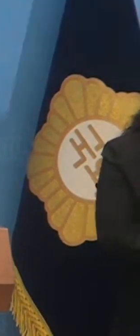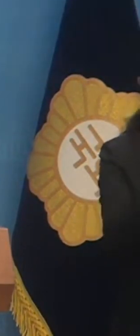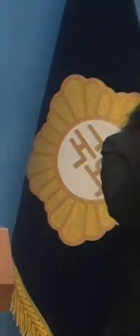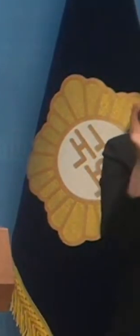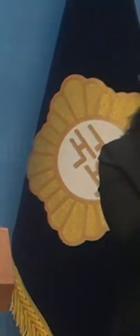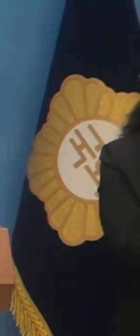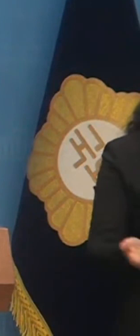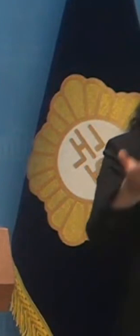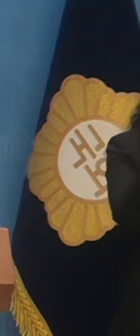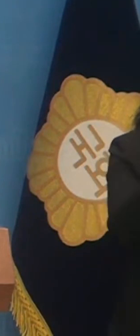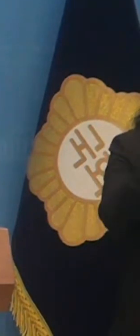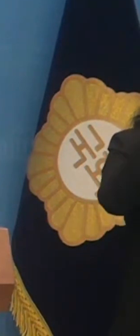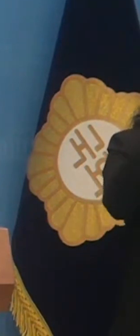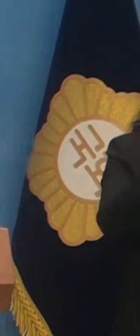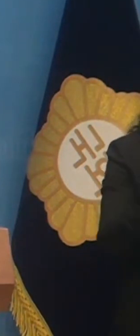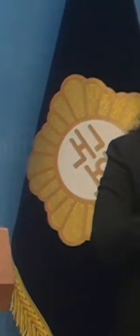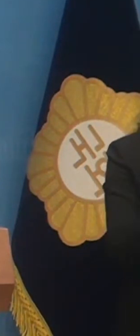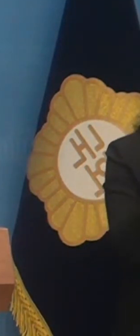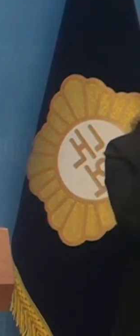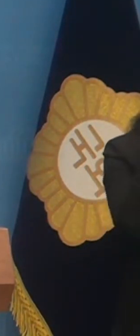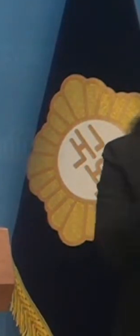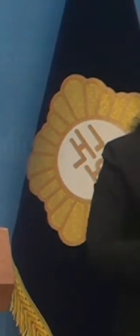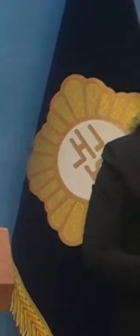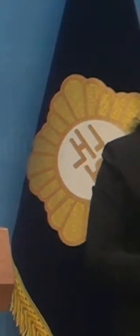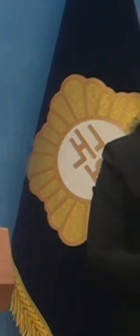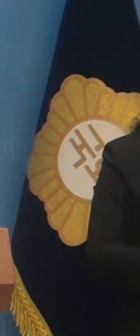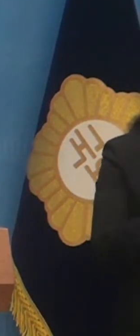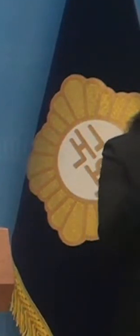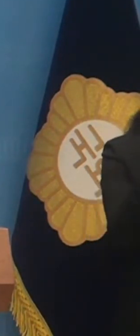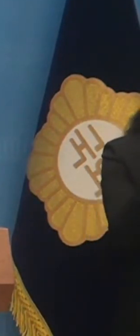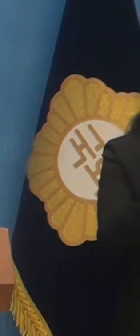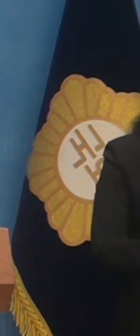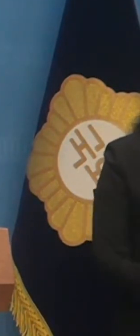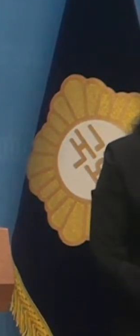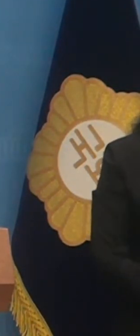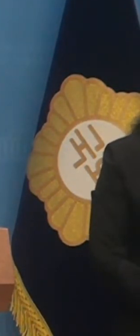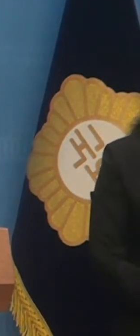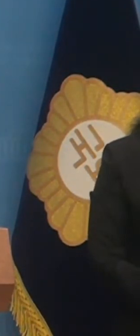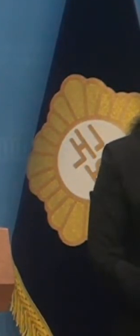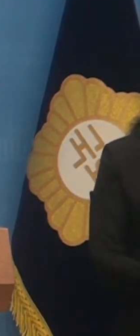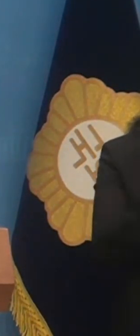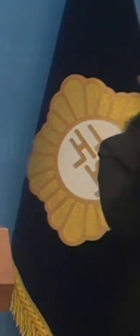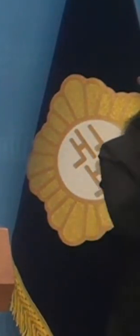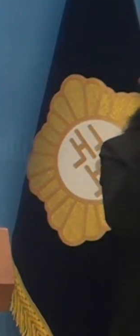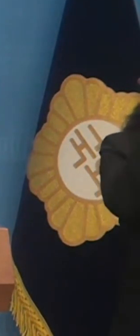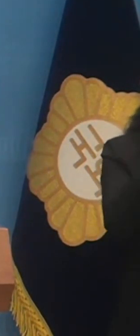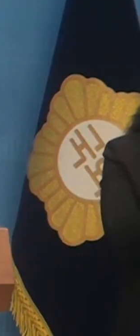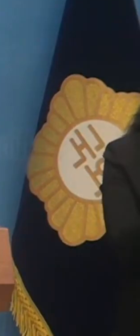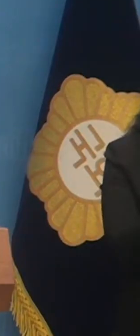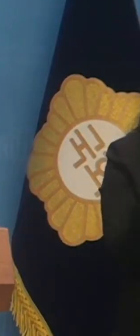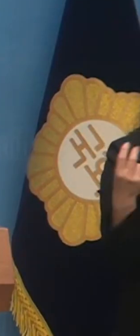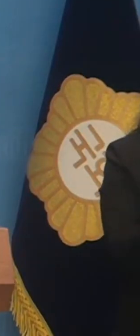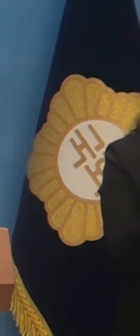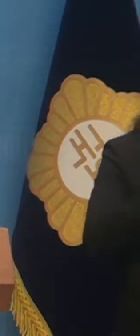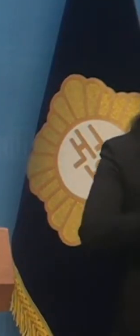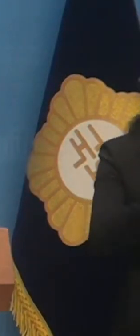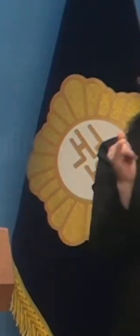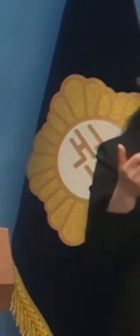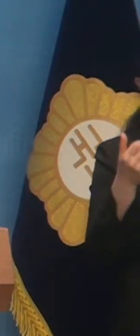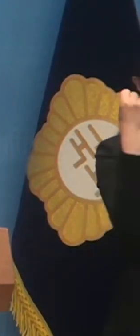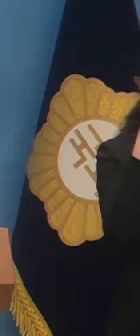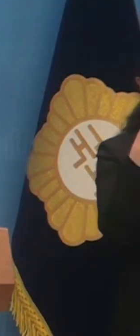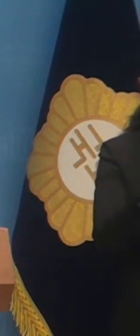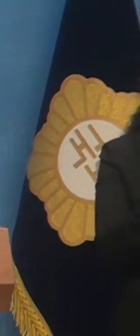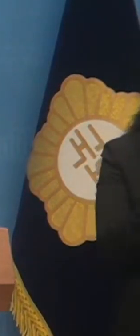질 향상으로 이어지도록 하겠습니다. 넷째, 양국관리법 재개정과 농민기본법